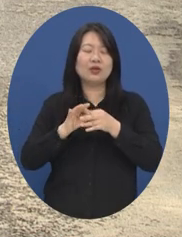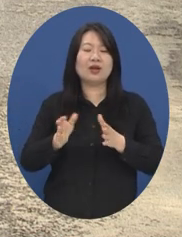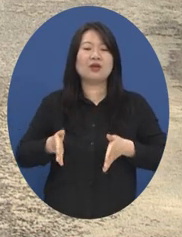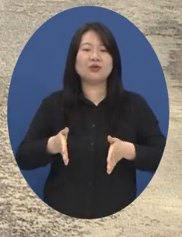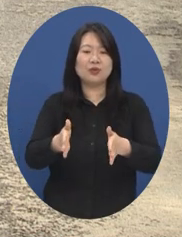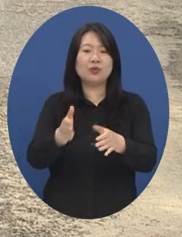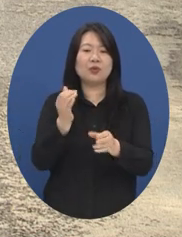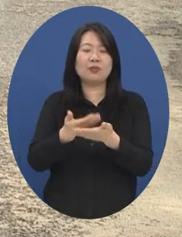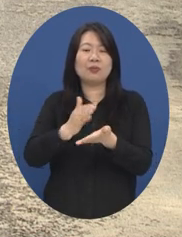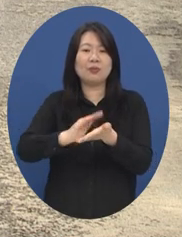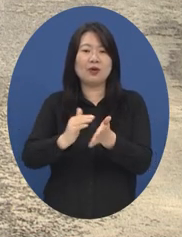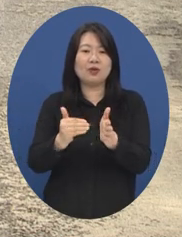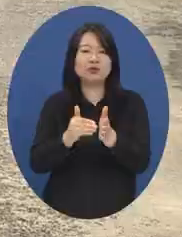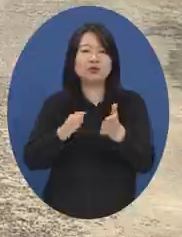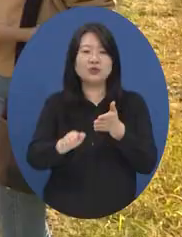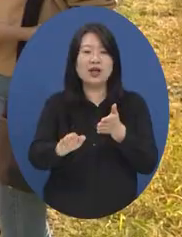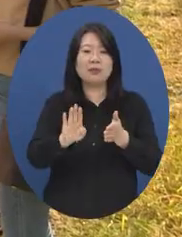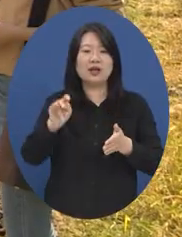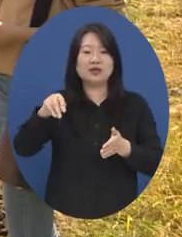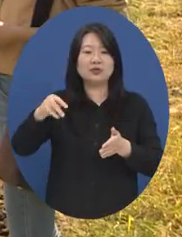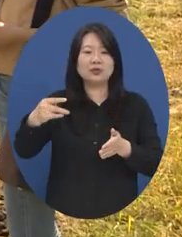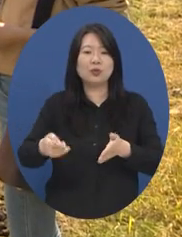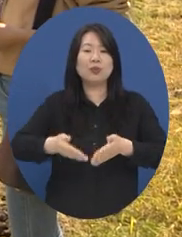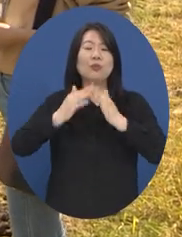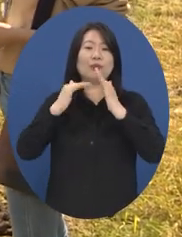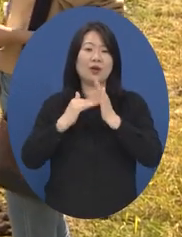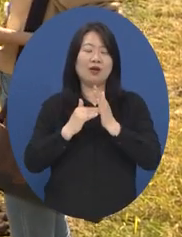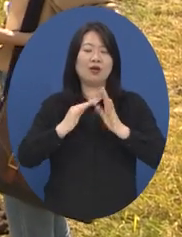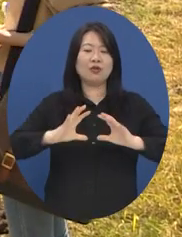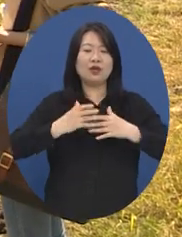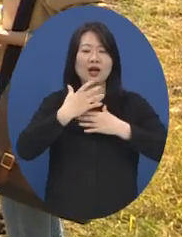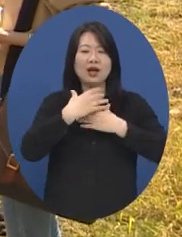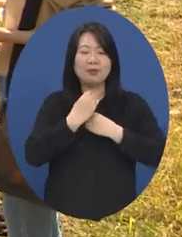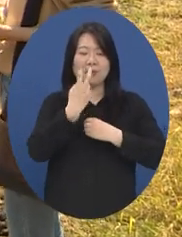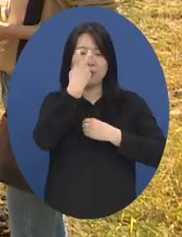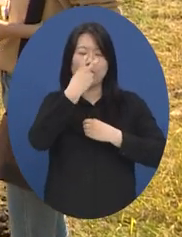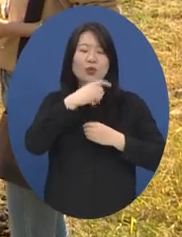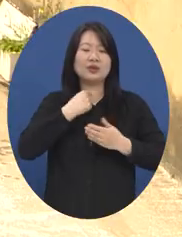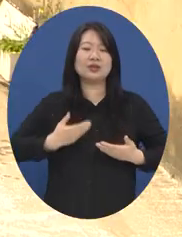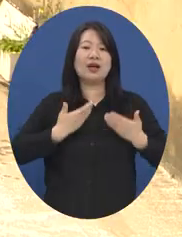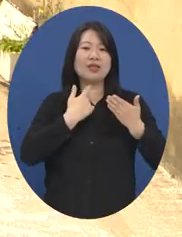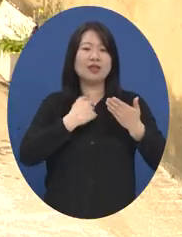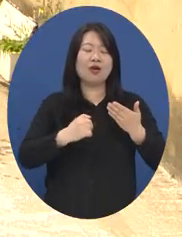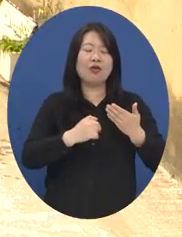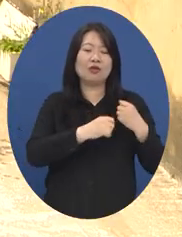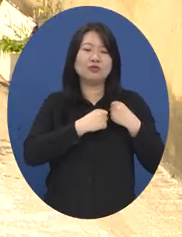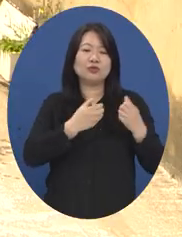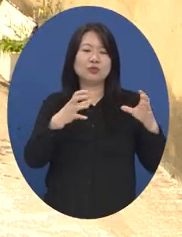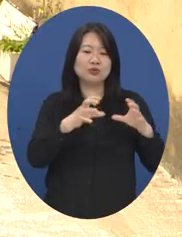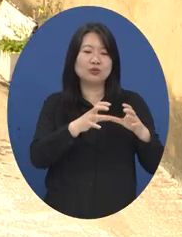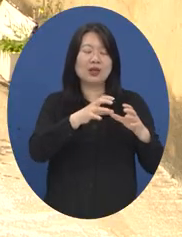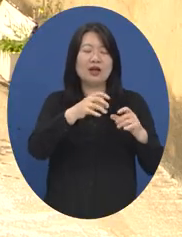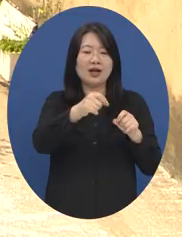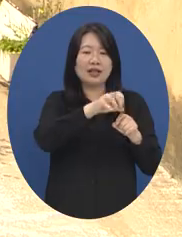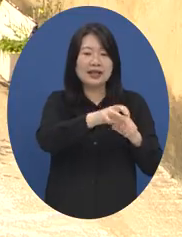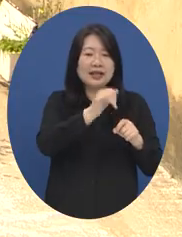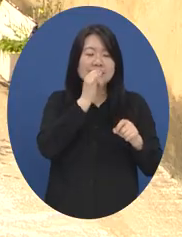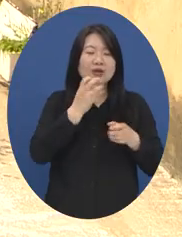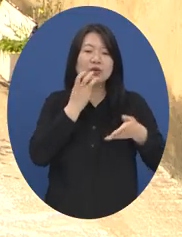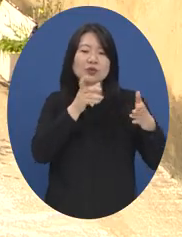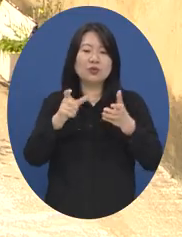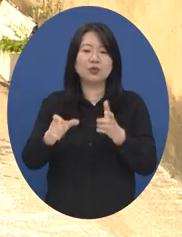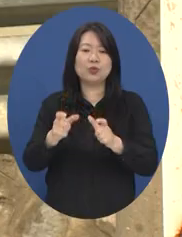배수로를 설치했습니다 그간 국가안보를 희생해 온 군부대 주변 지역 도민들을 위한 경기도 조례에 따른